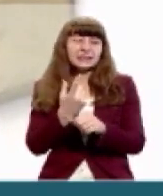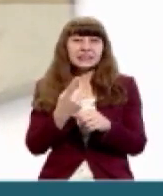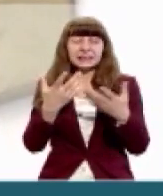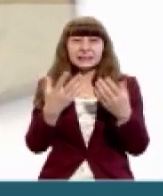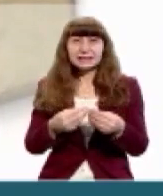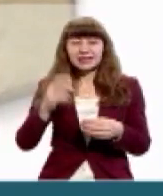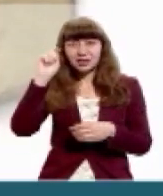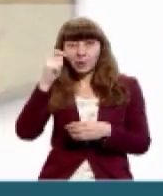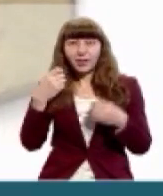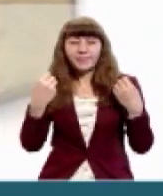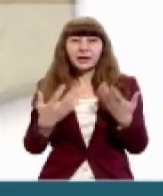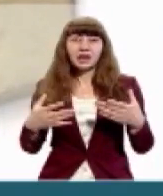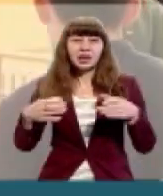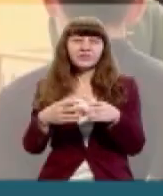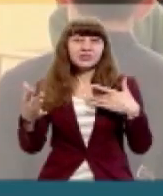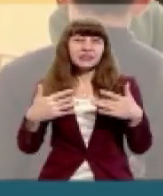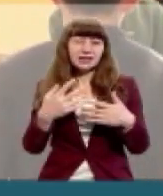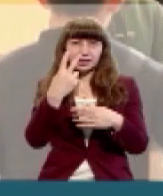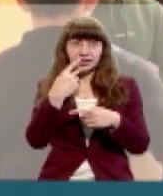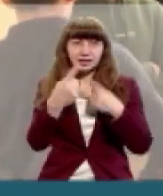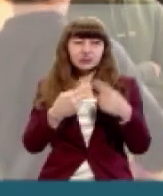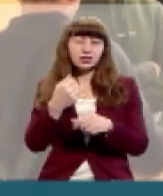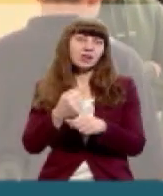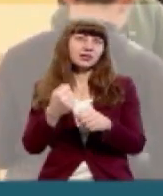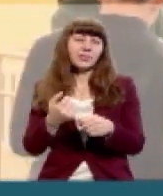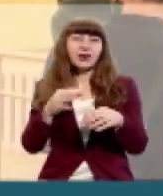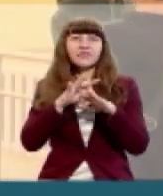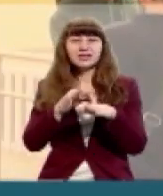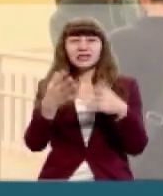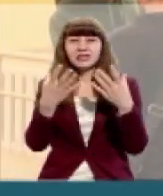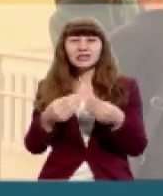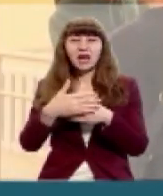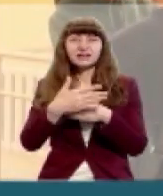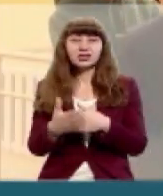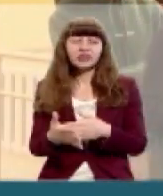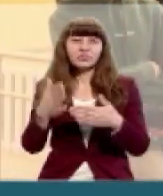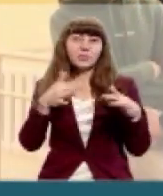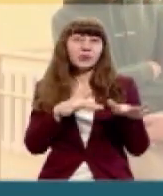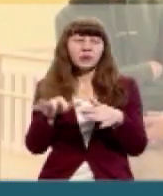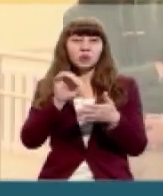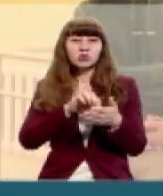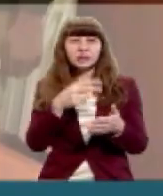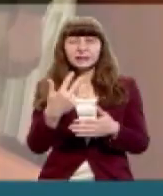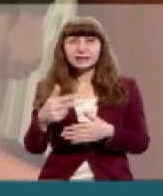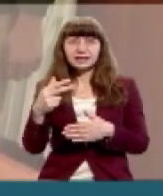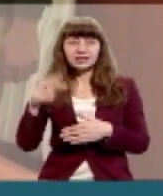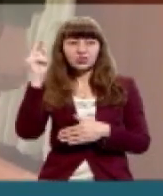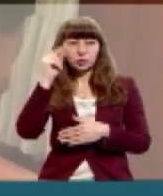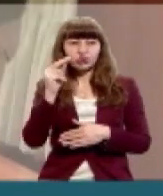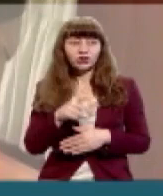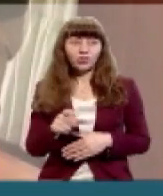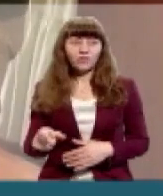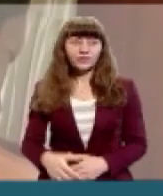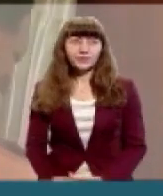Ал театр ұжымы осы күнді есен кетпес мейрамға айналдыру мақсатында ашық есік күнін өткізуді дәстүрге айналдырған. Бұл жолға